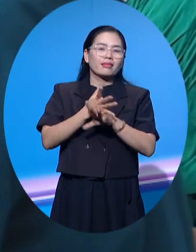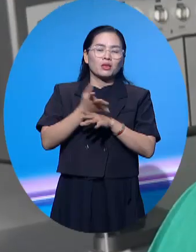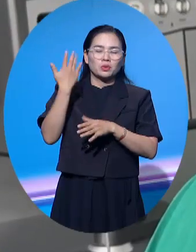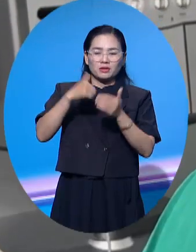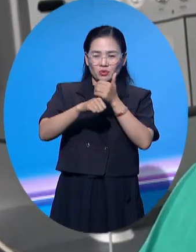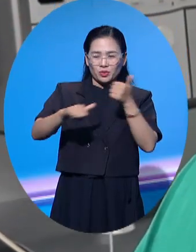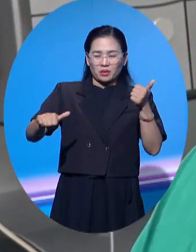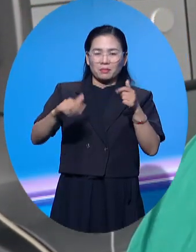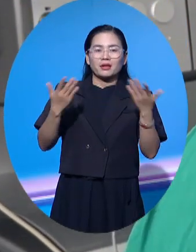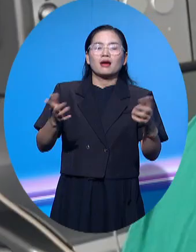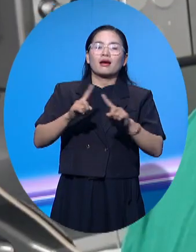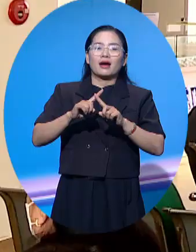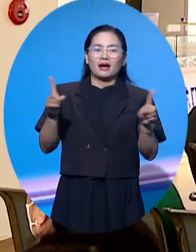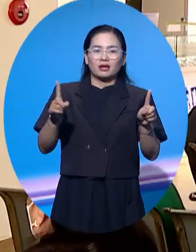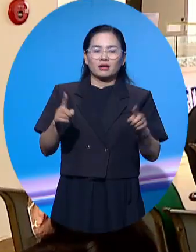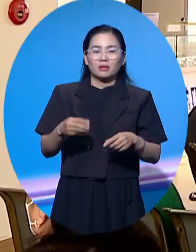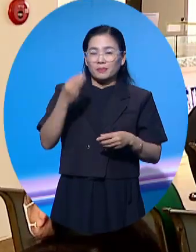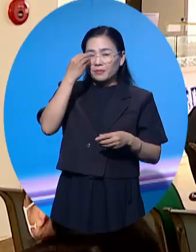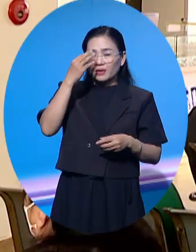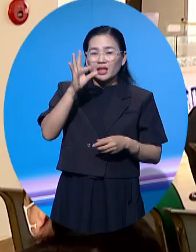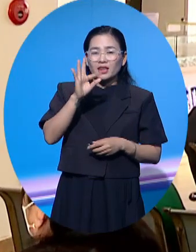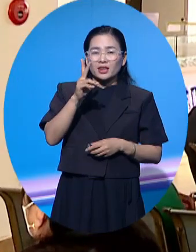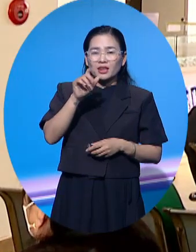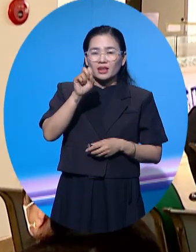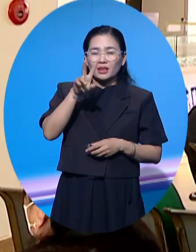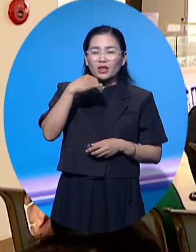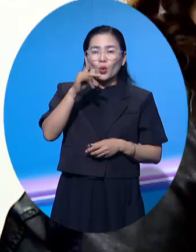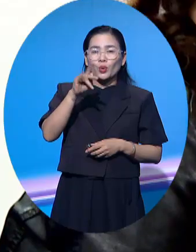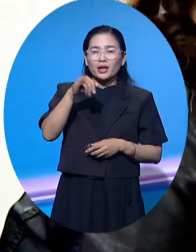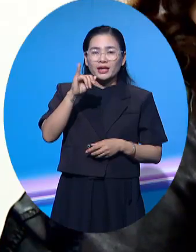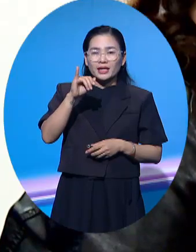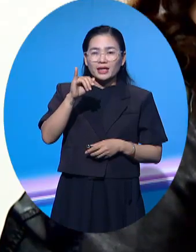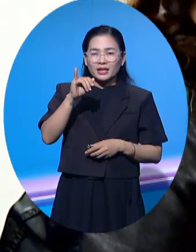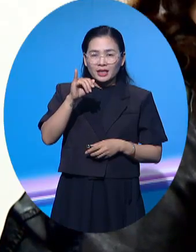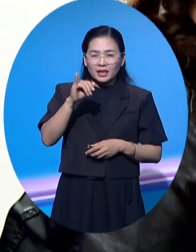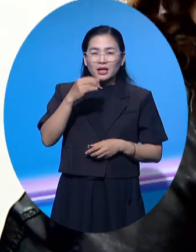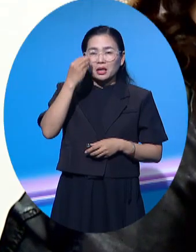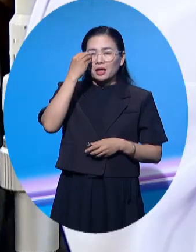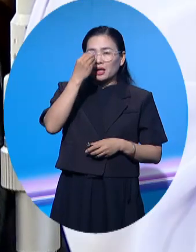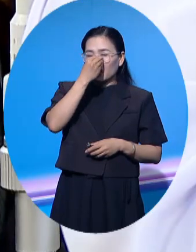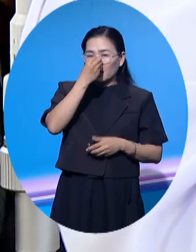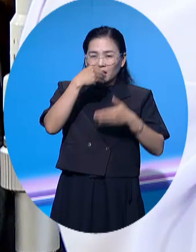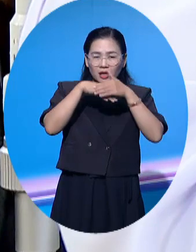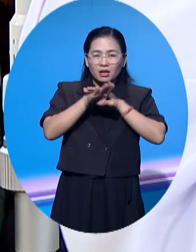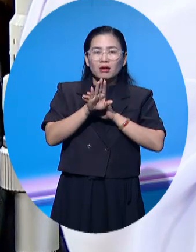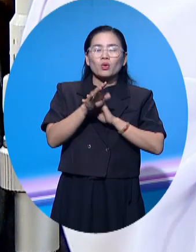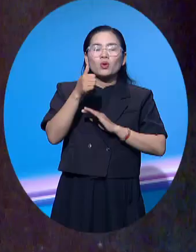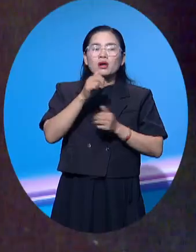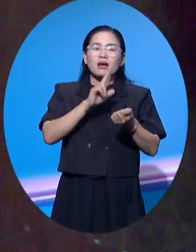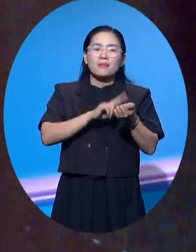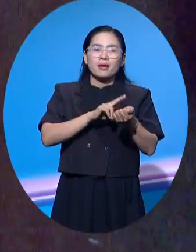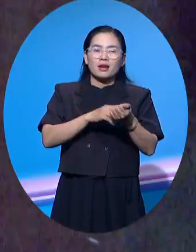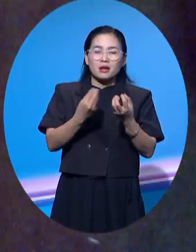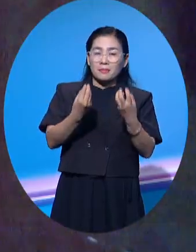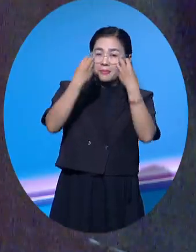phổ thông khác. Điều đặc biệt, thấu kính nội nhãn với thông số được cá nhân hóa theo độ khúc xạ và kích thước bên trong mắt của người bệnh, được